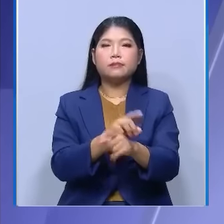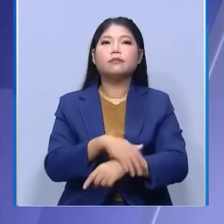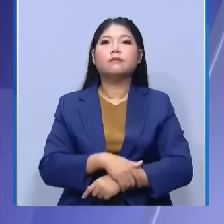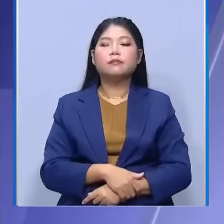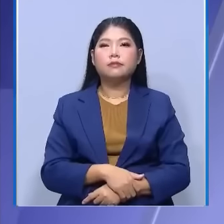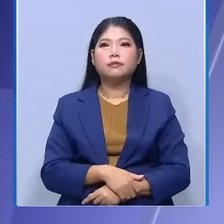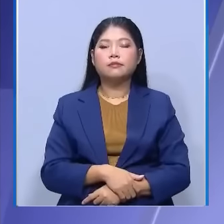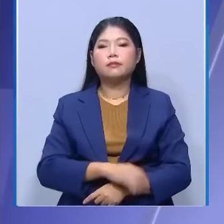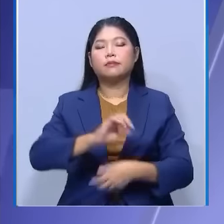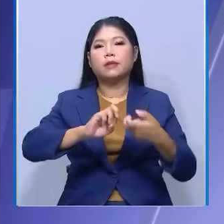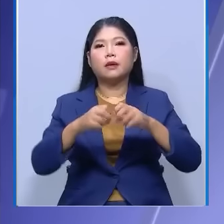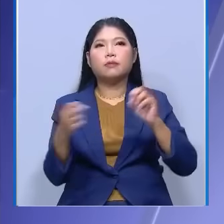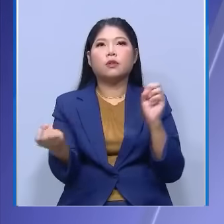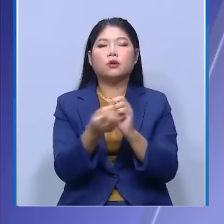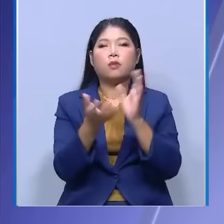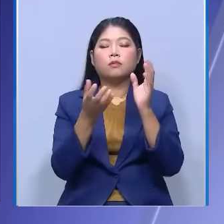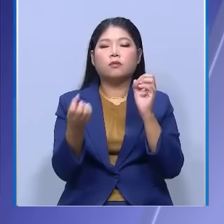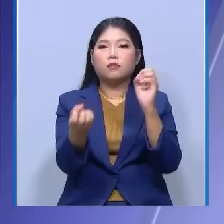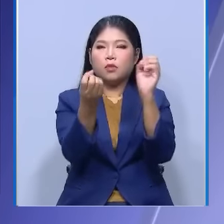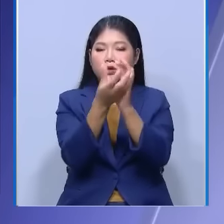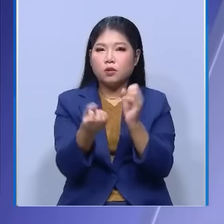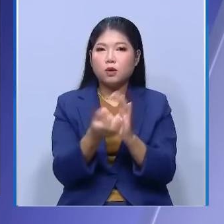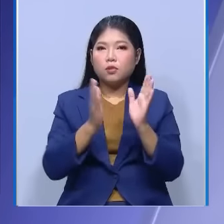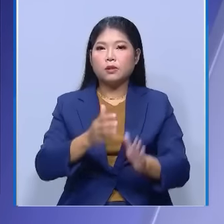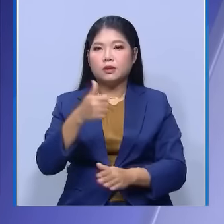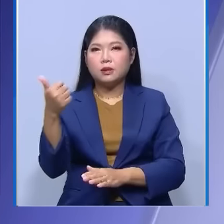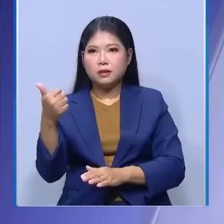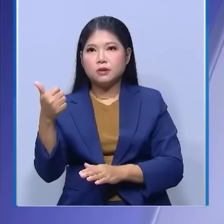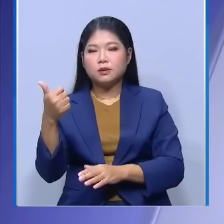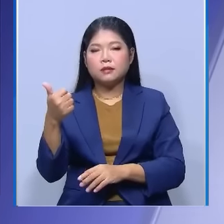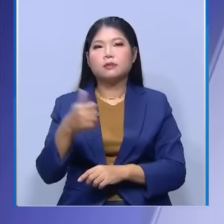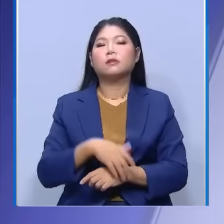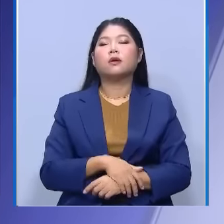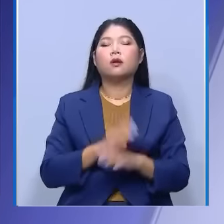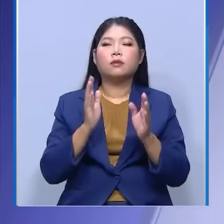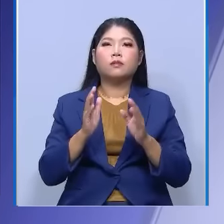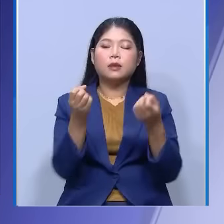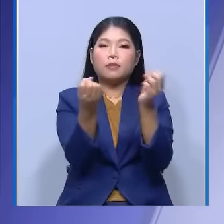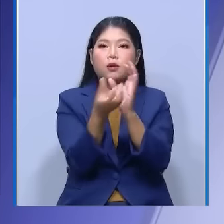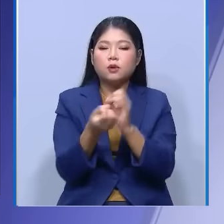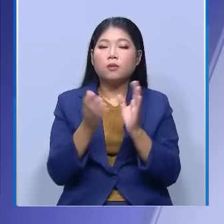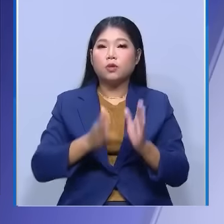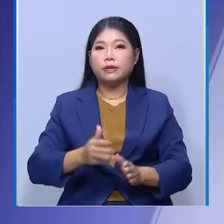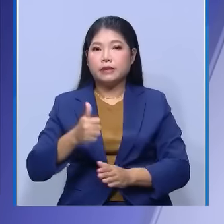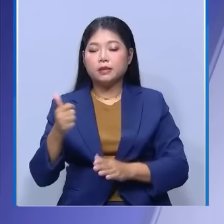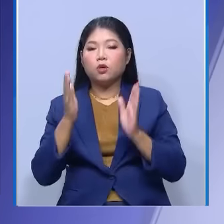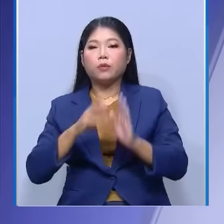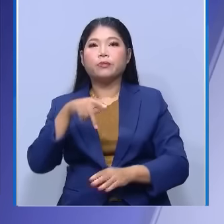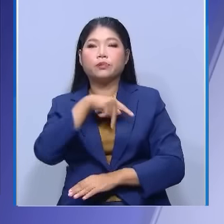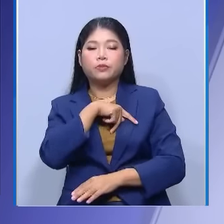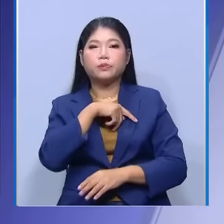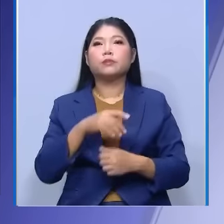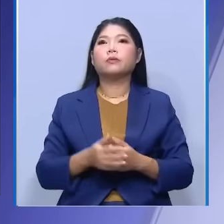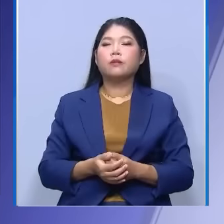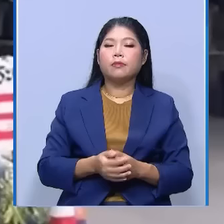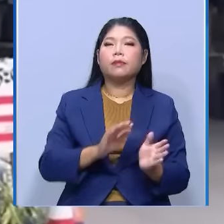ที่อาจทำให้เกิดความเสียหายต่อบุคคลที่ถูกพาดพิงและส่งผลต่อความรู้สึกของพุทธศาสนิกชนด้วยทางพระพยอมค่ะกัลยาโนเ